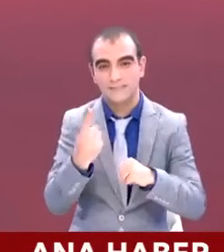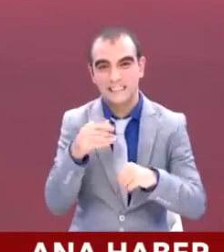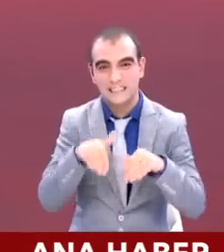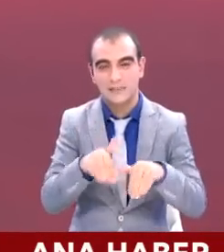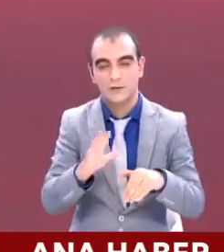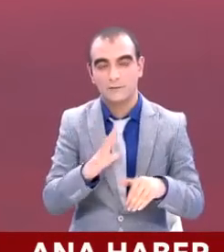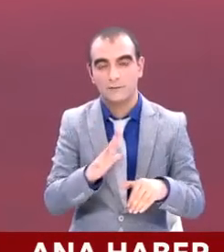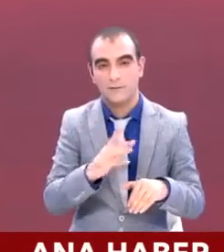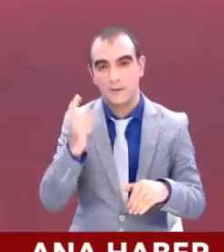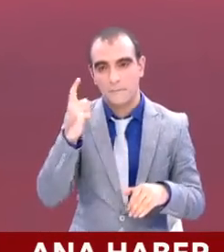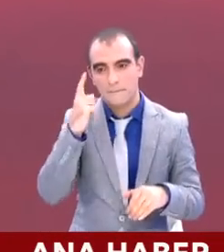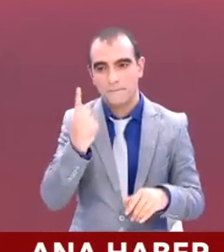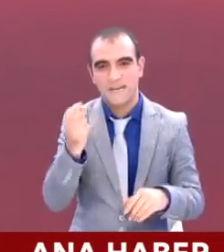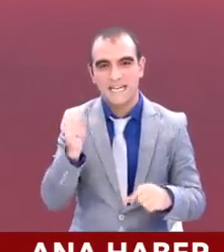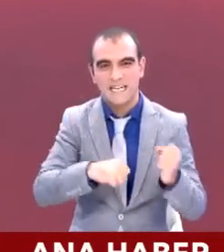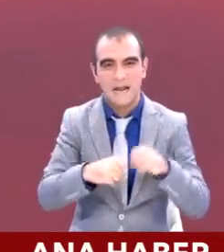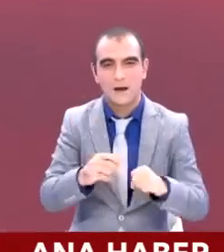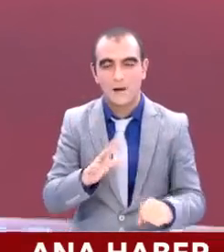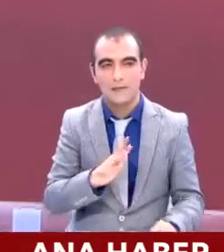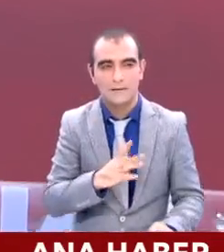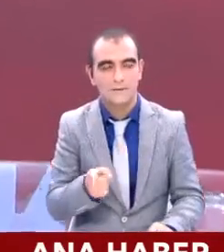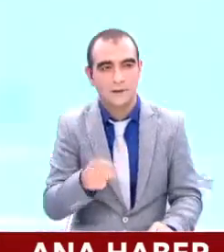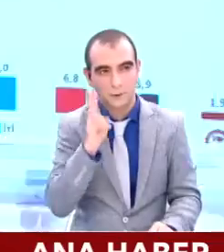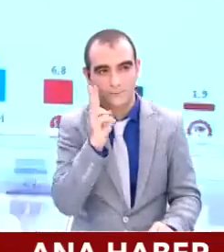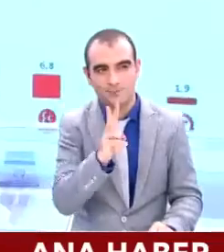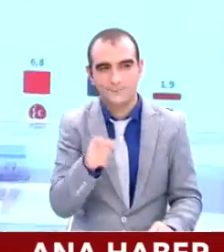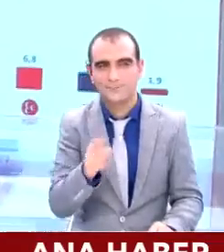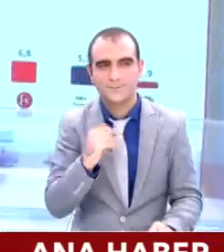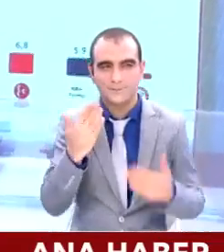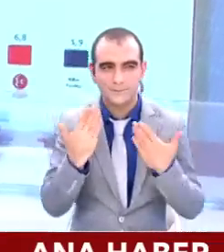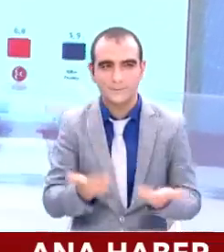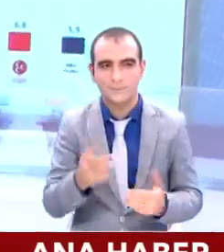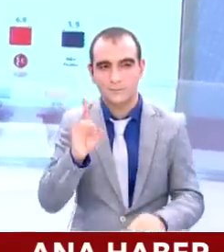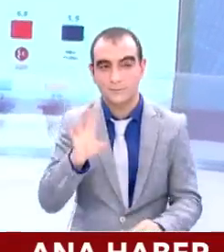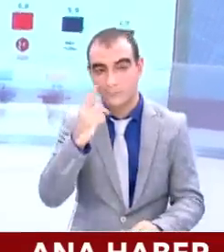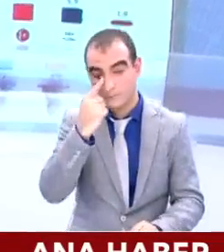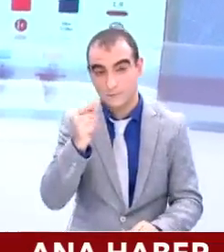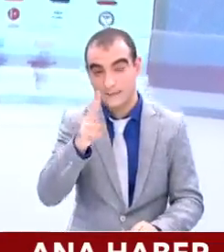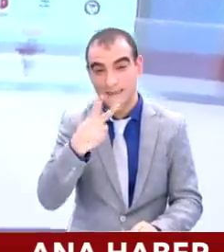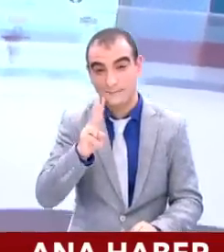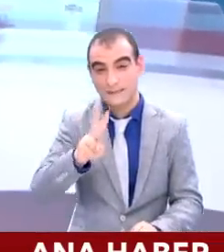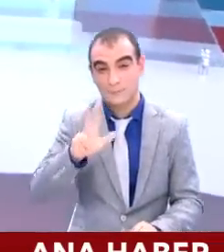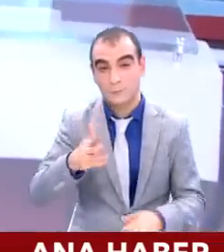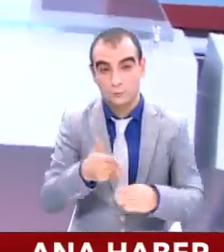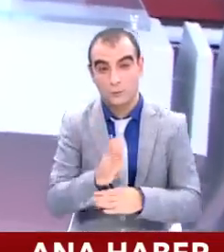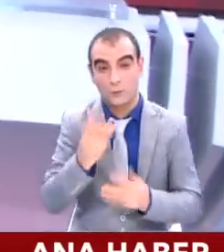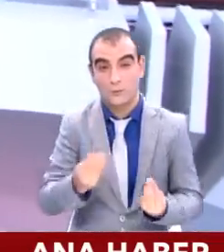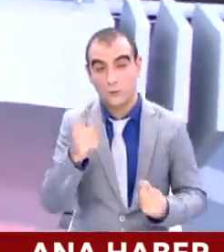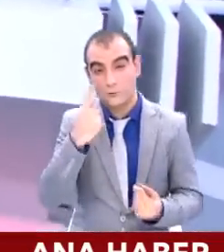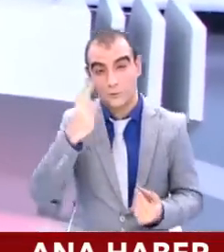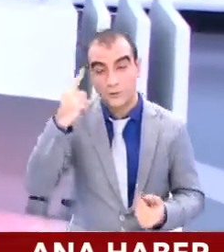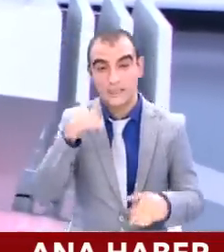var kıyasıya başa başvur rekabeti çok net bir şekilde görüyoruz Evet şimdi 14 Mayıs gerçekleştirecek olan